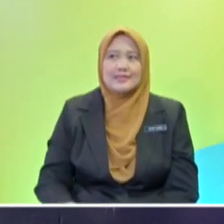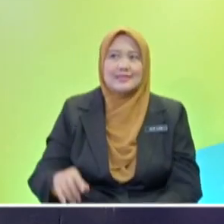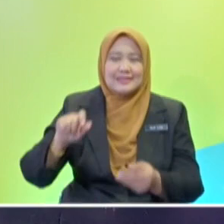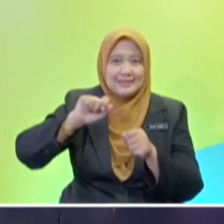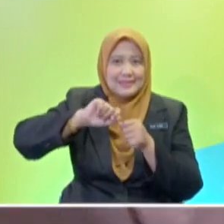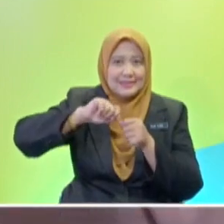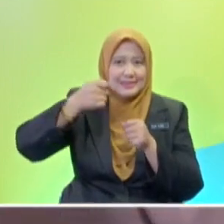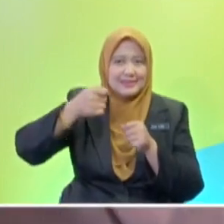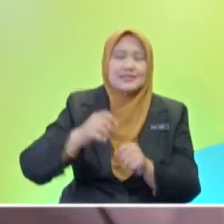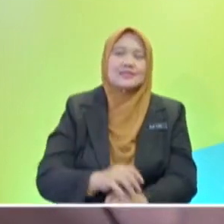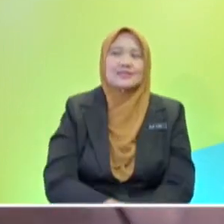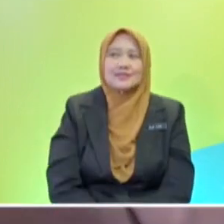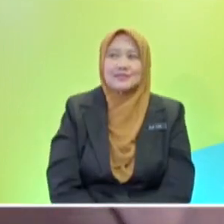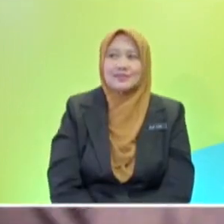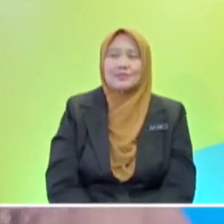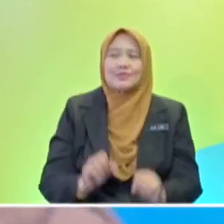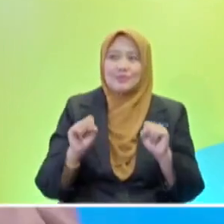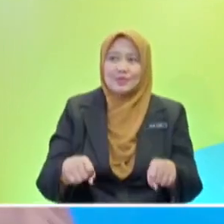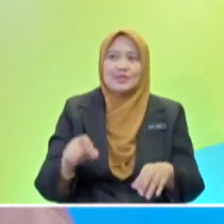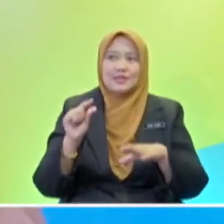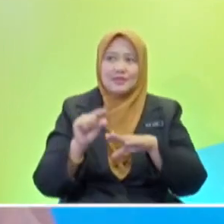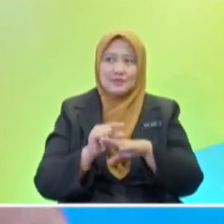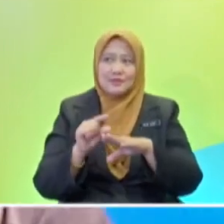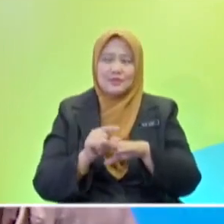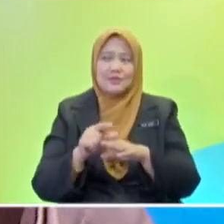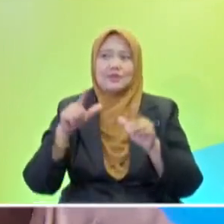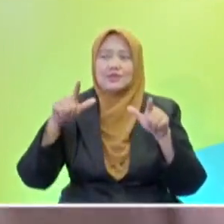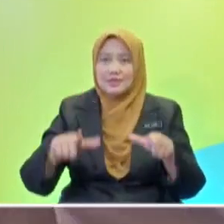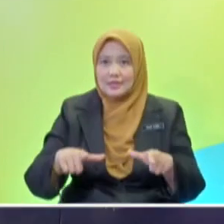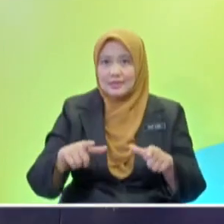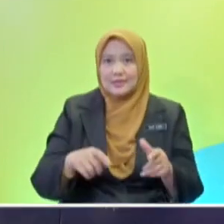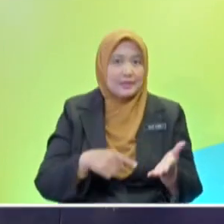jadi baik kita Buli guna itu bulele